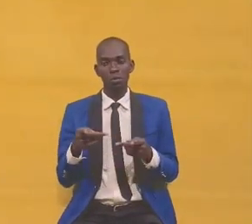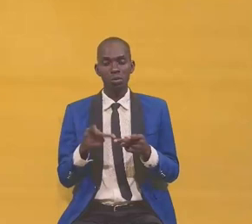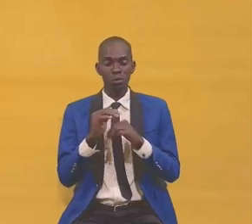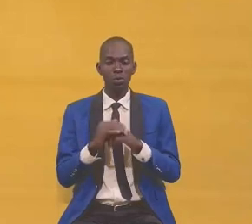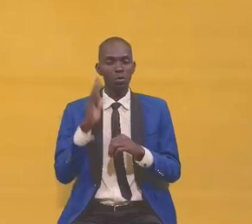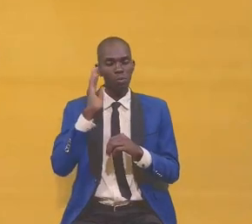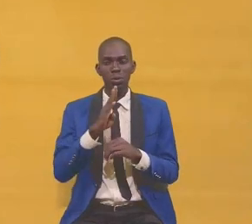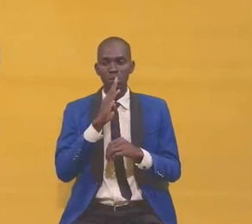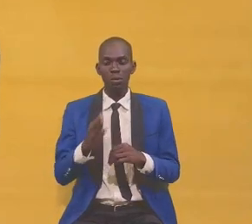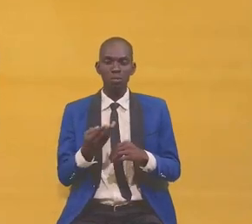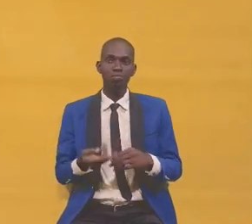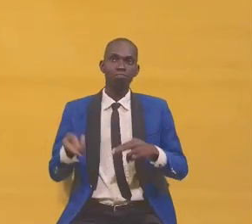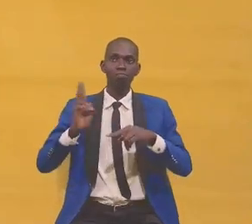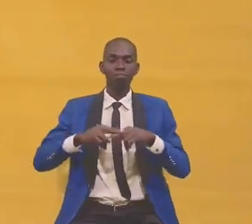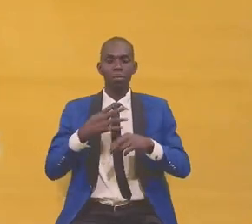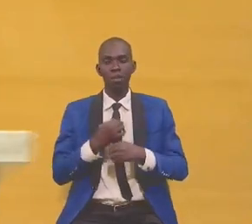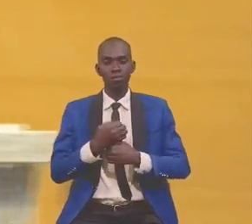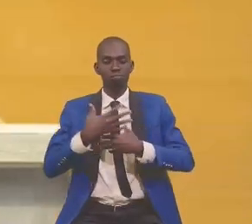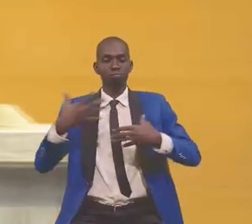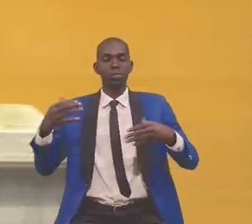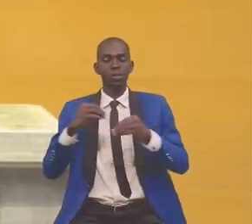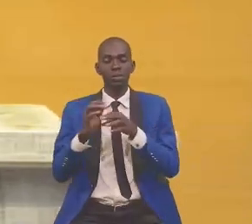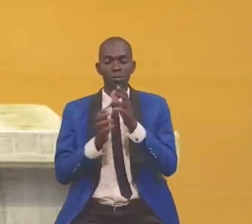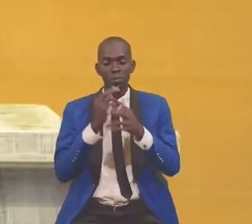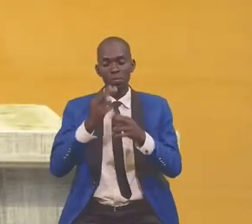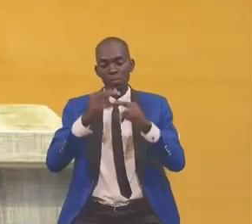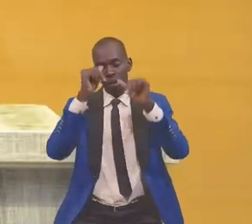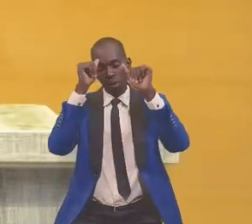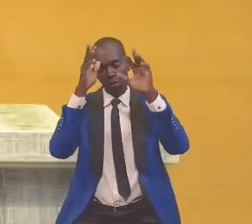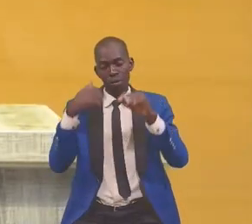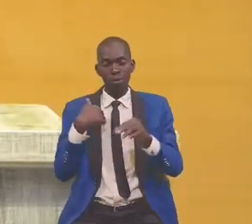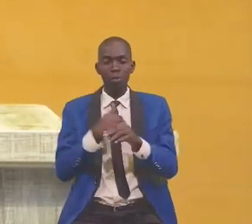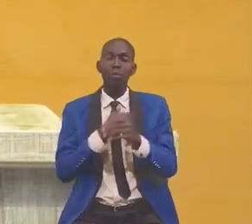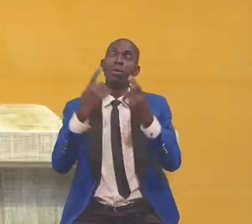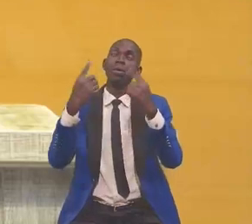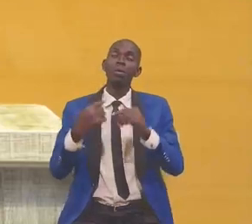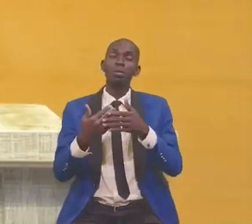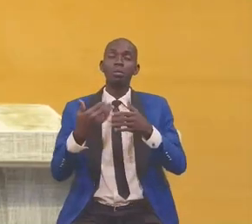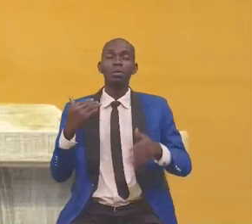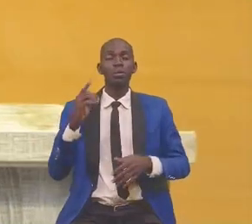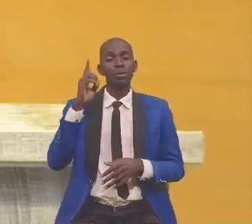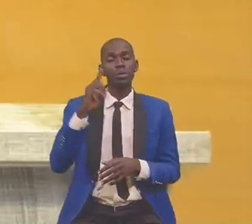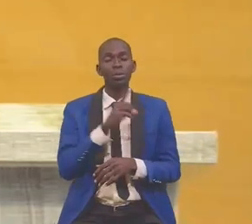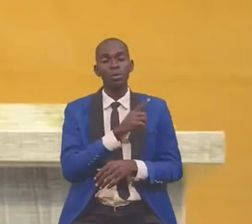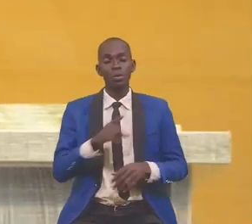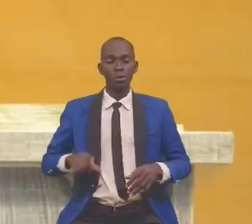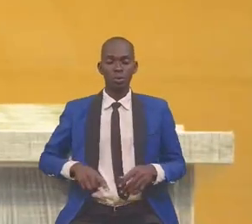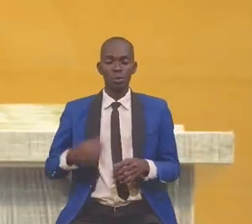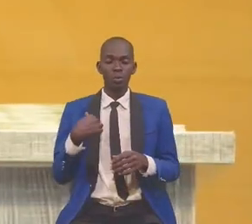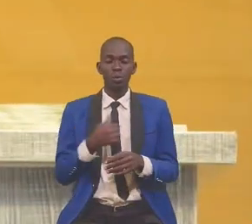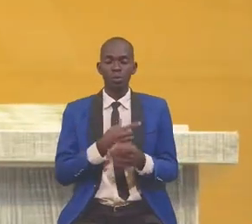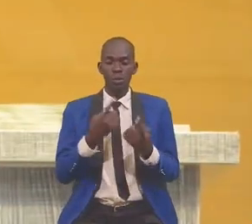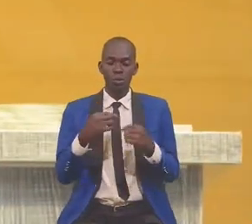Jésus. Père, nous venons devant toi. Nous venons, Seigneur, dans ta présence. Et nous